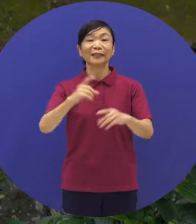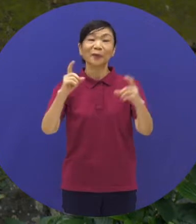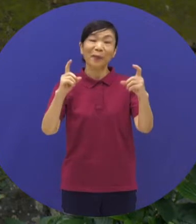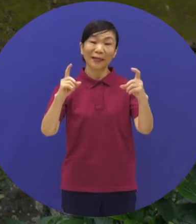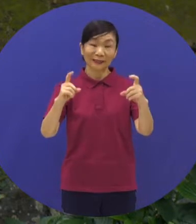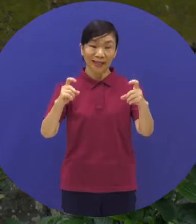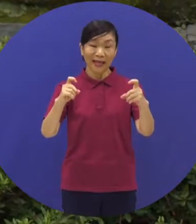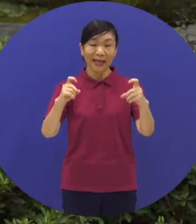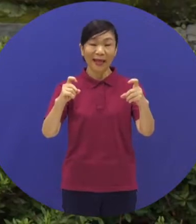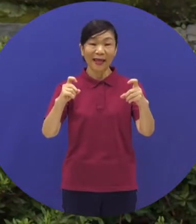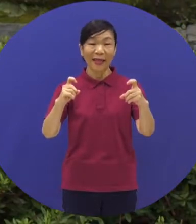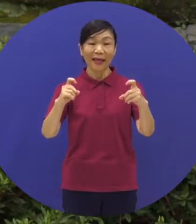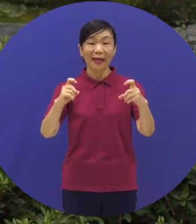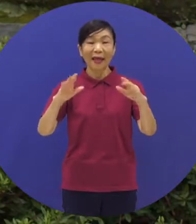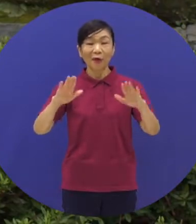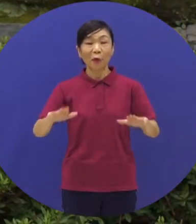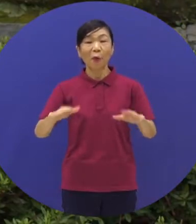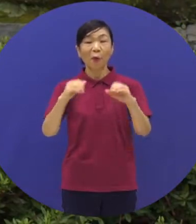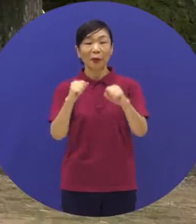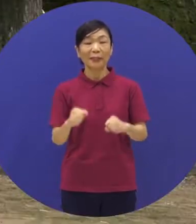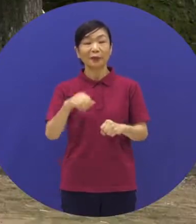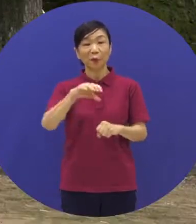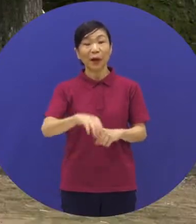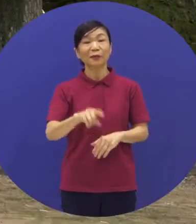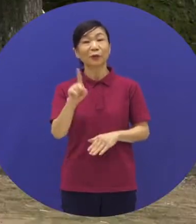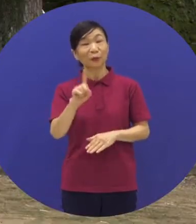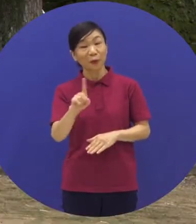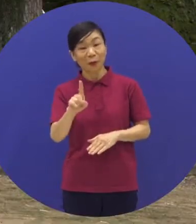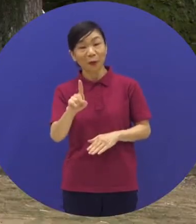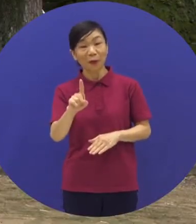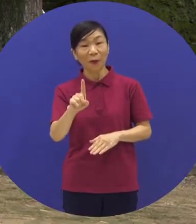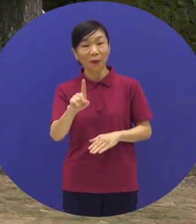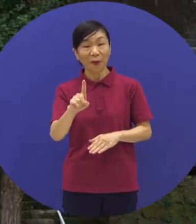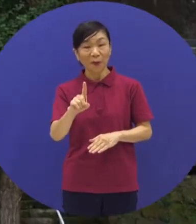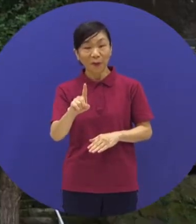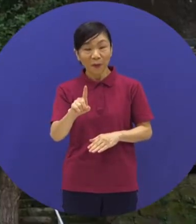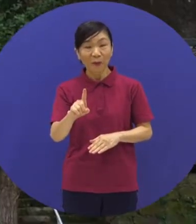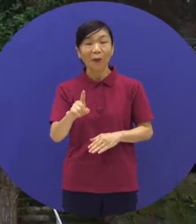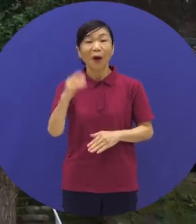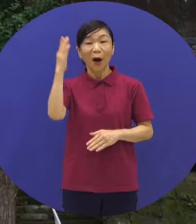meet you. Today we came to